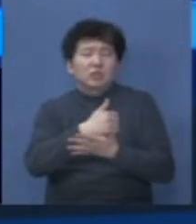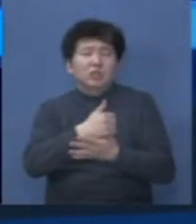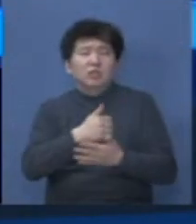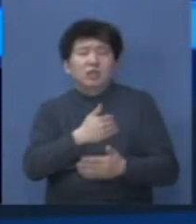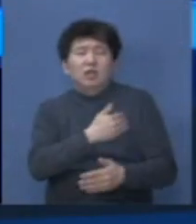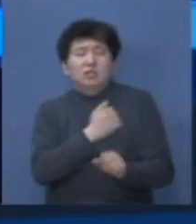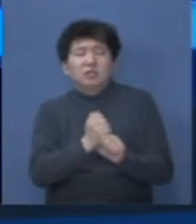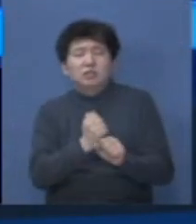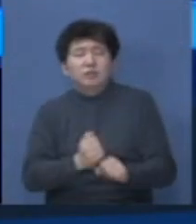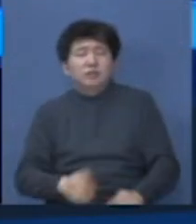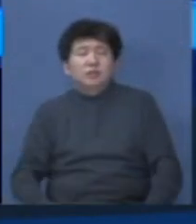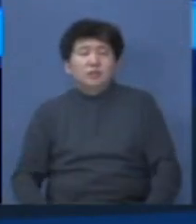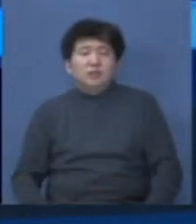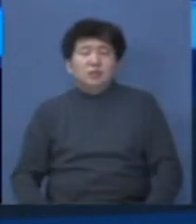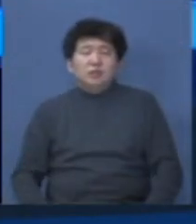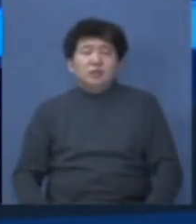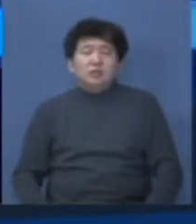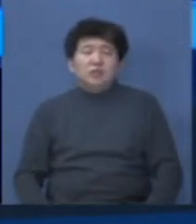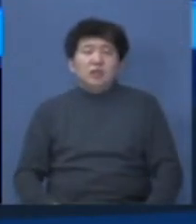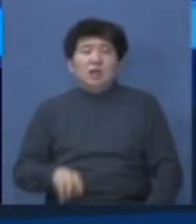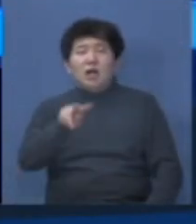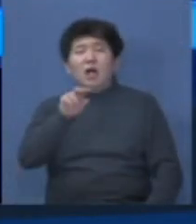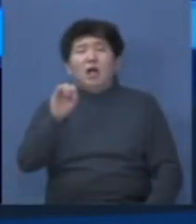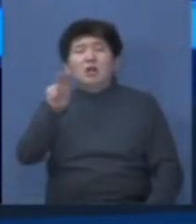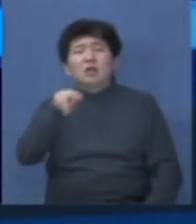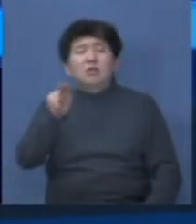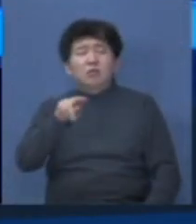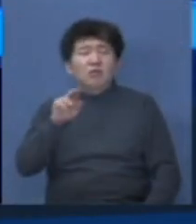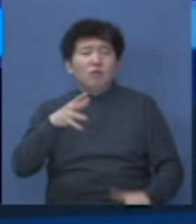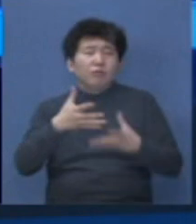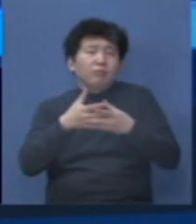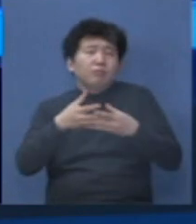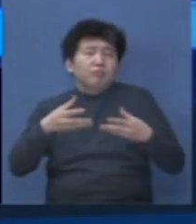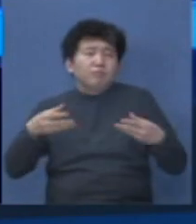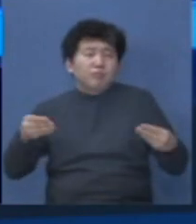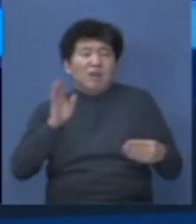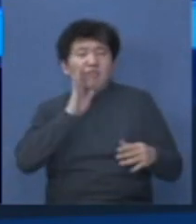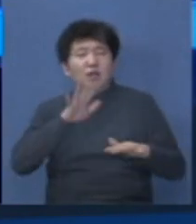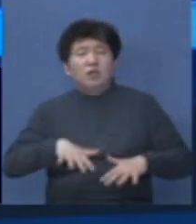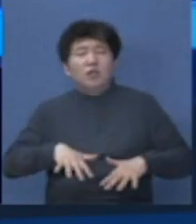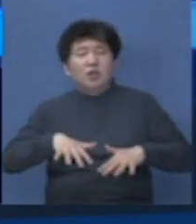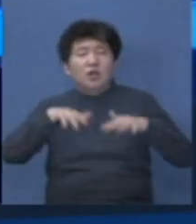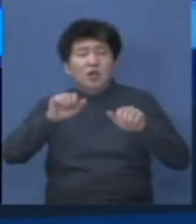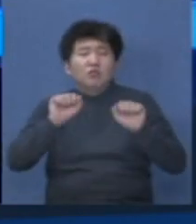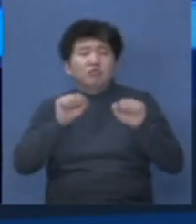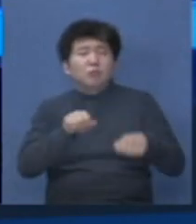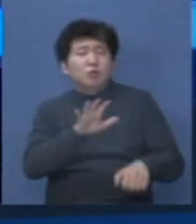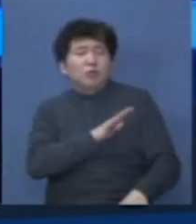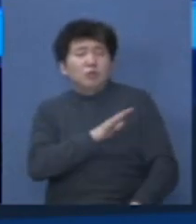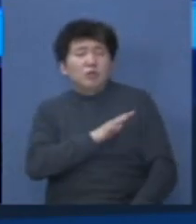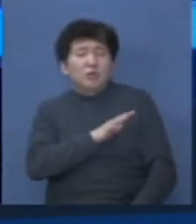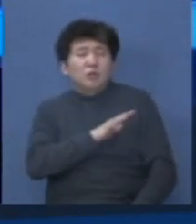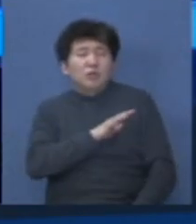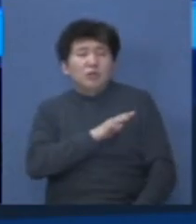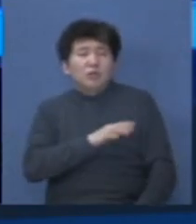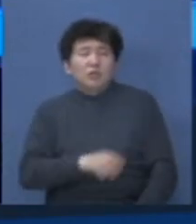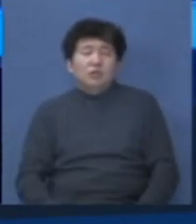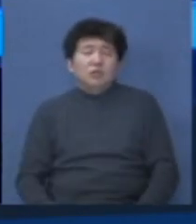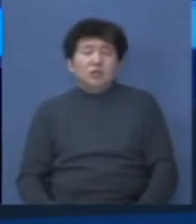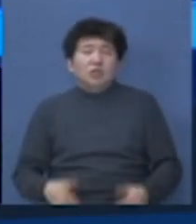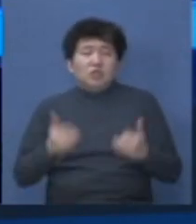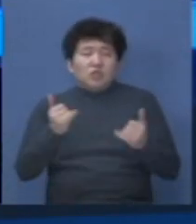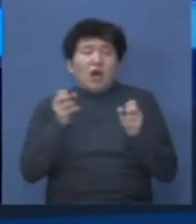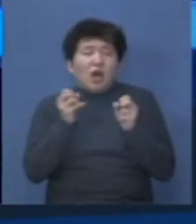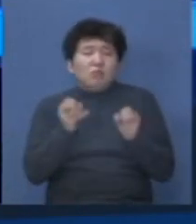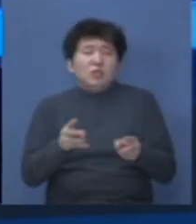Облыста қар өзен бастауындағы мұздықтар еріп, су деңгейі көтерілуі мүмкін. Қазіргі таңда Ертіс өзені бойынша ешқандай қауіп жоқ дейді